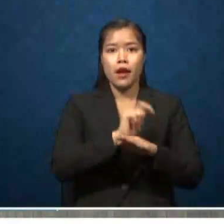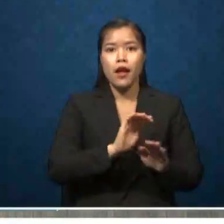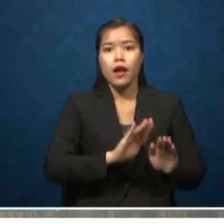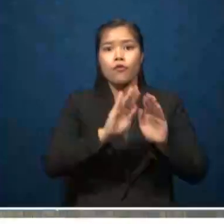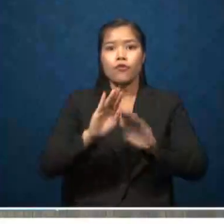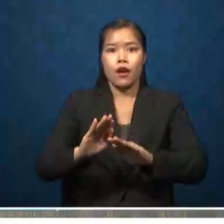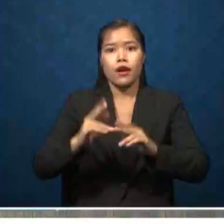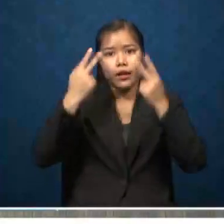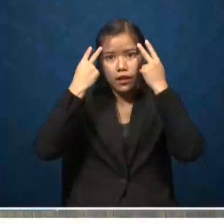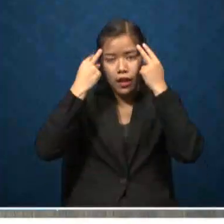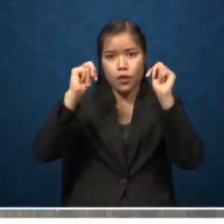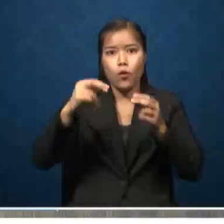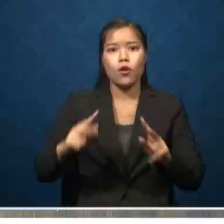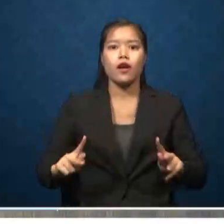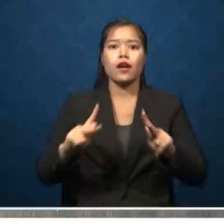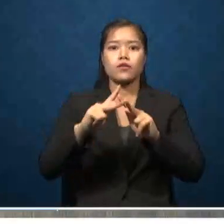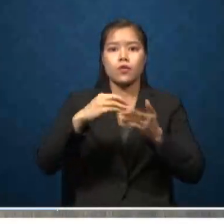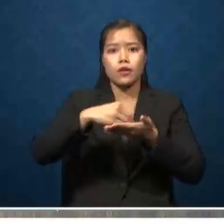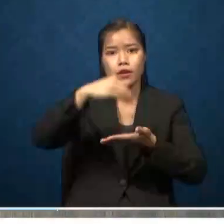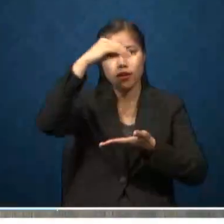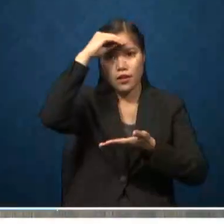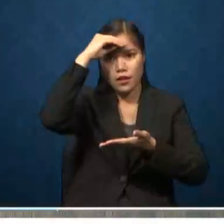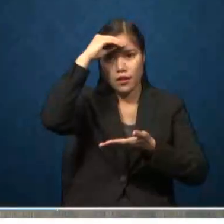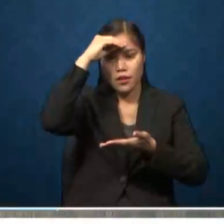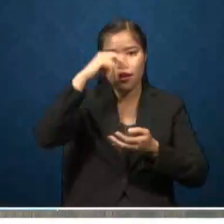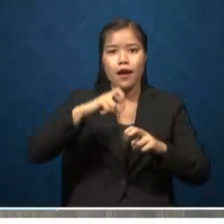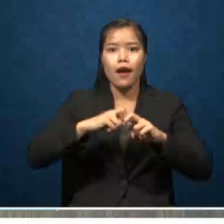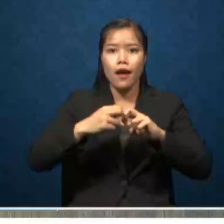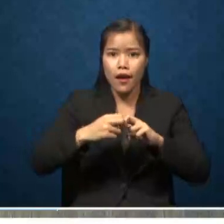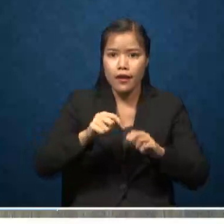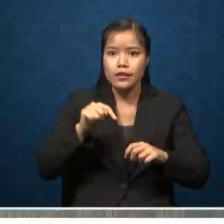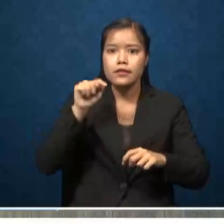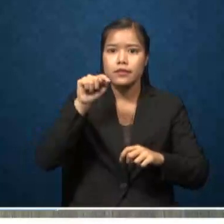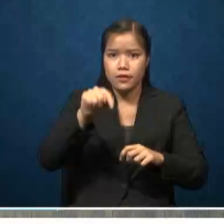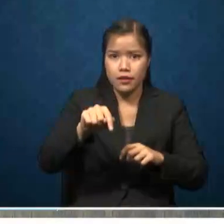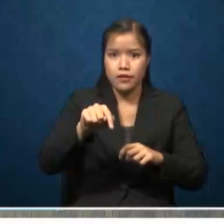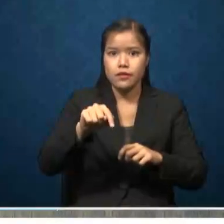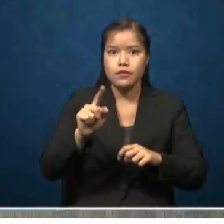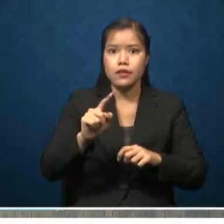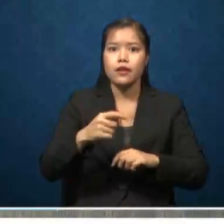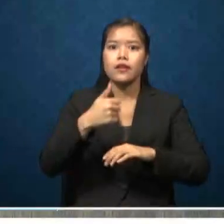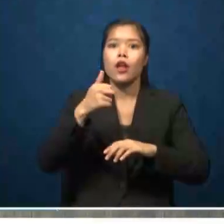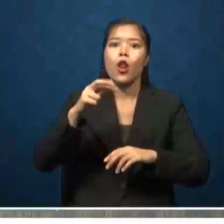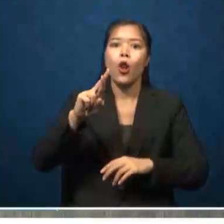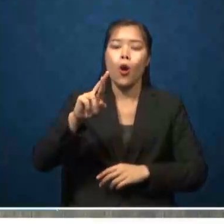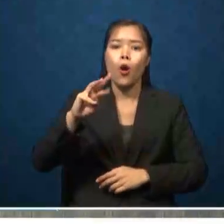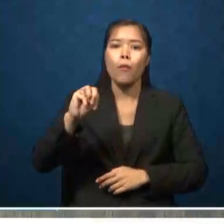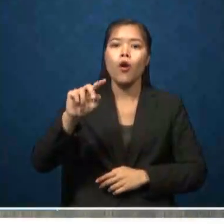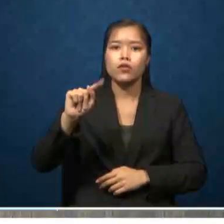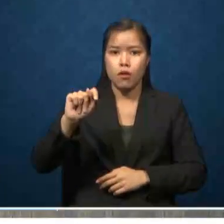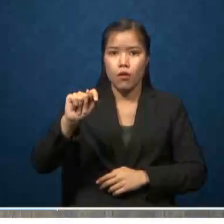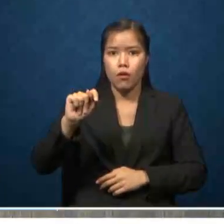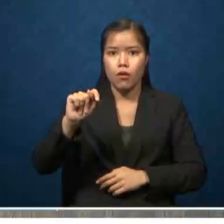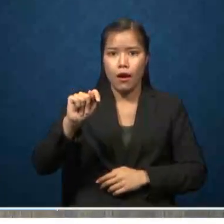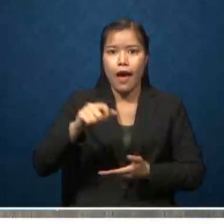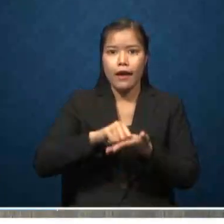การให้สั่งการไปยังกระทรวงศึกษาธิการคือรัฐมนตรีว่าการกระทรวงศึกษาธิการให้แก้ปัญหายาเสพติดในสถานศึก